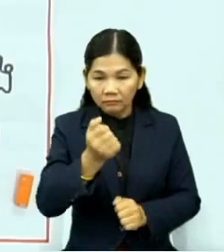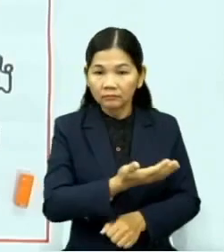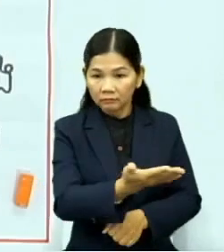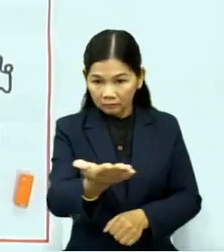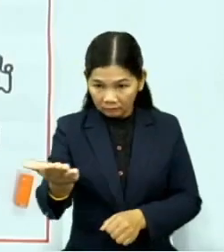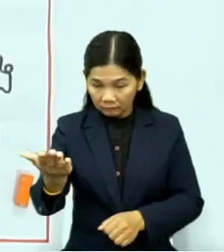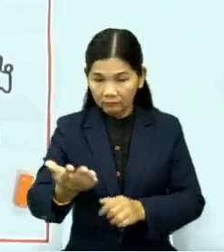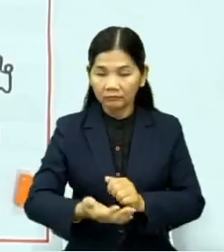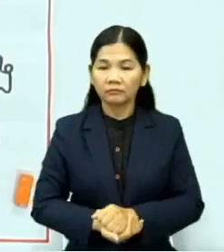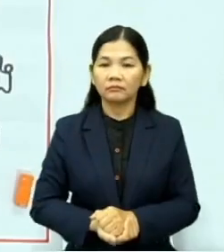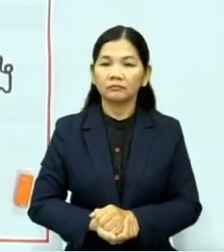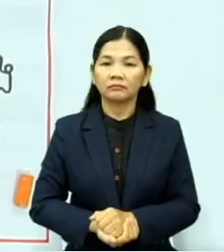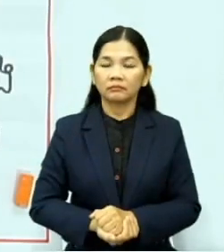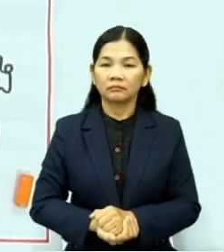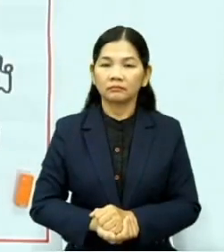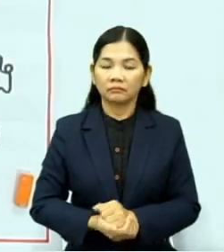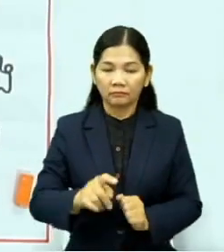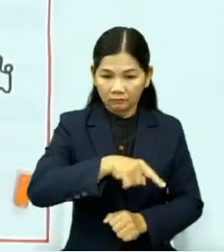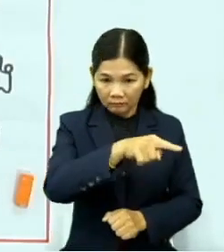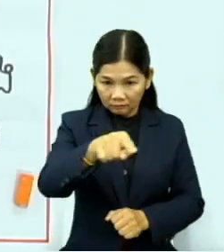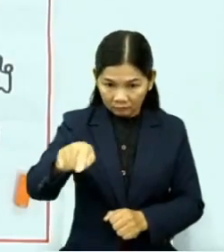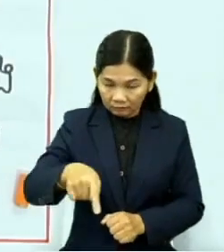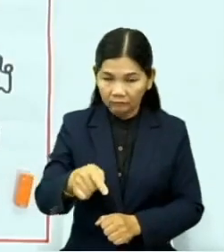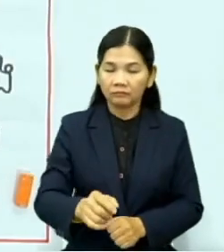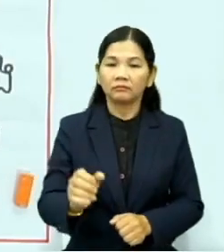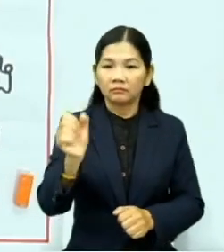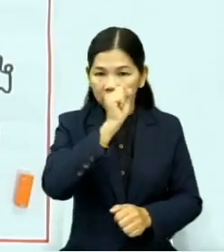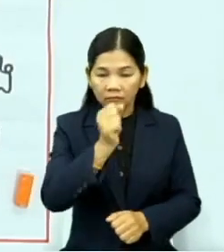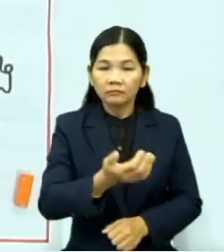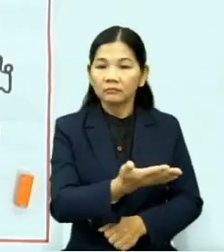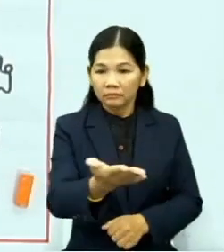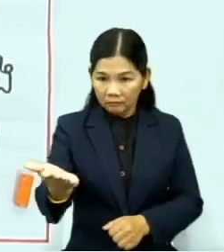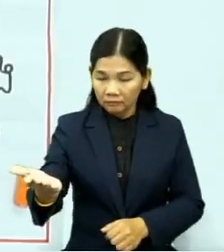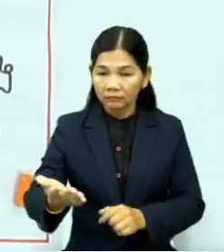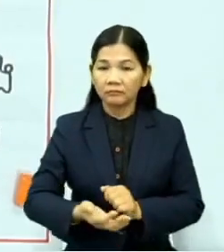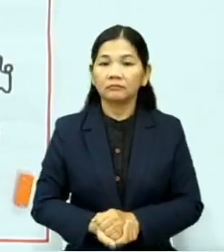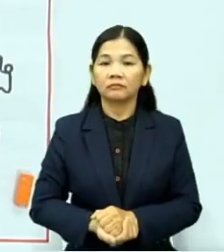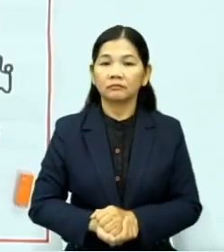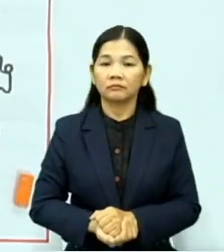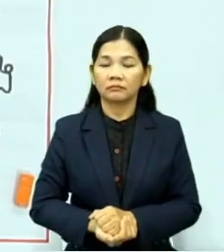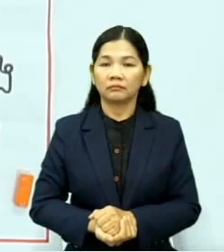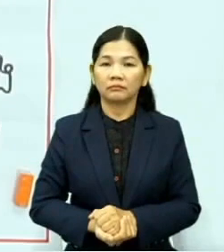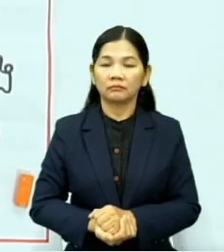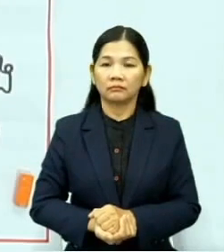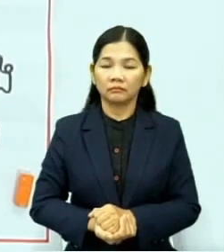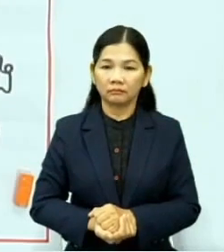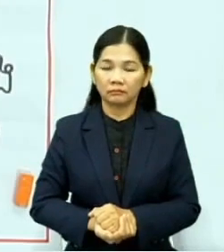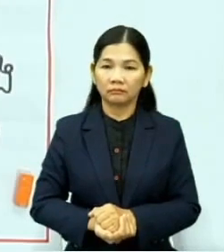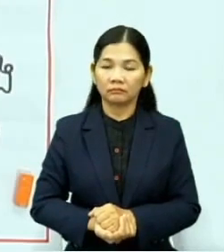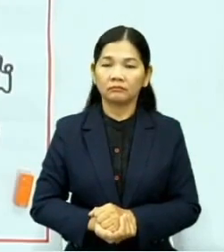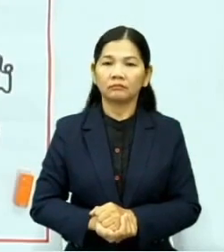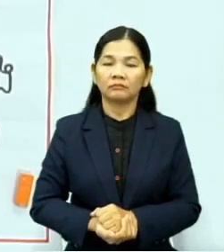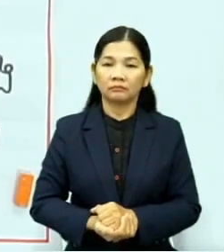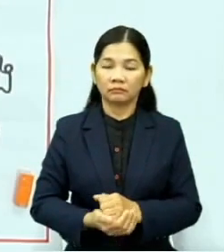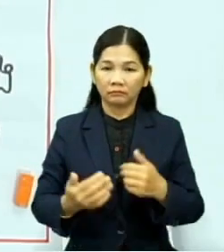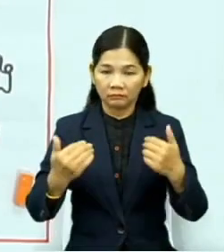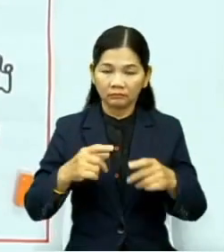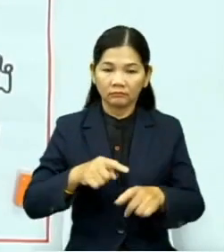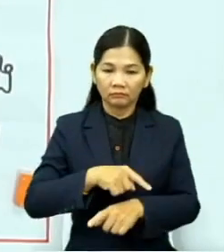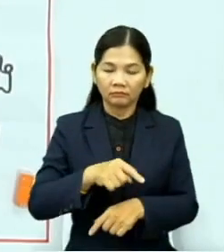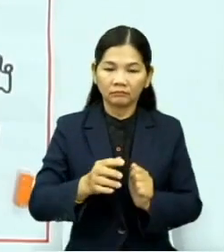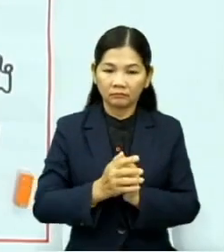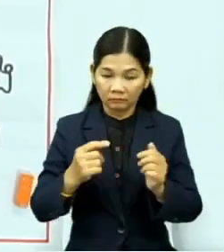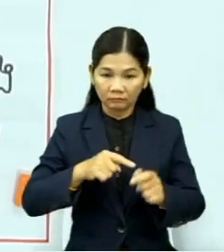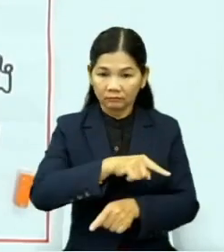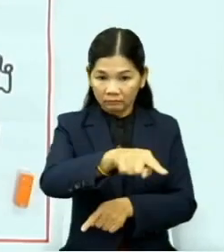con á chà chẳng kê bà cung vùng phêng à giấy xâm rạp Chà, xâm rạp cầm đó, chà, chùm riêng,